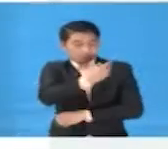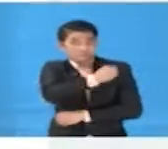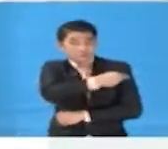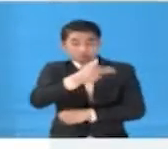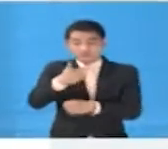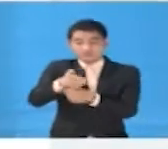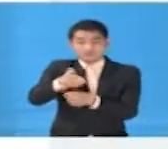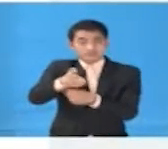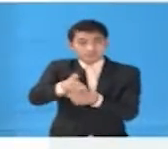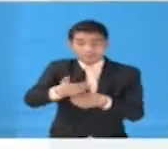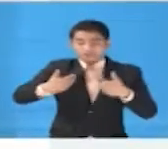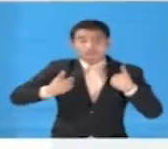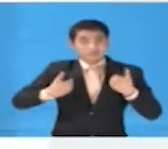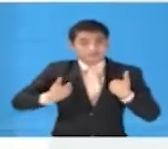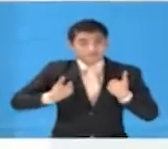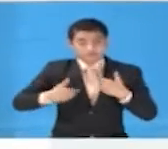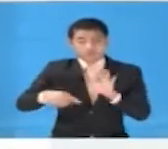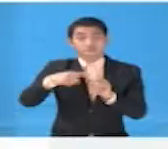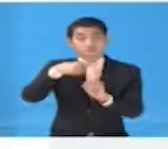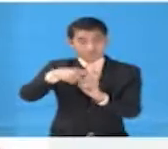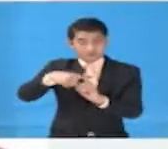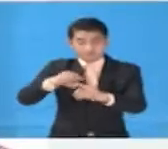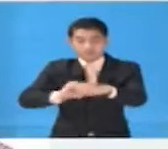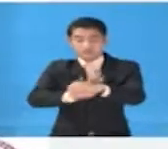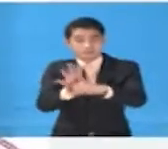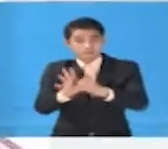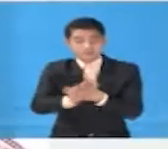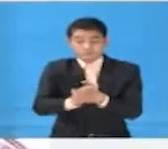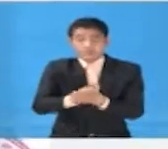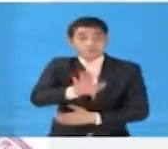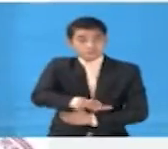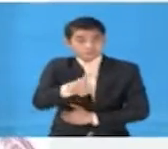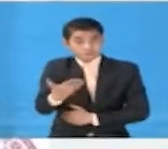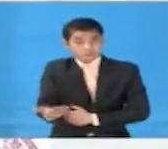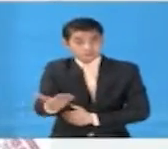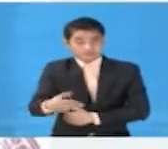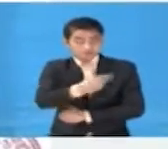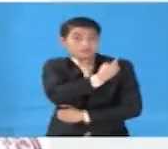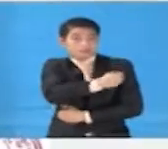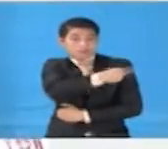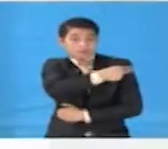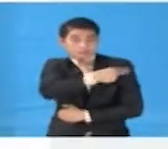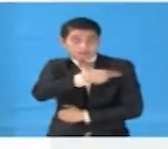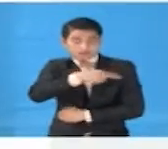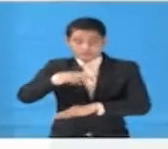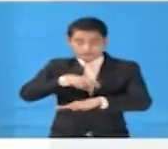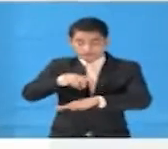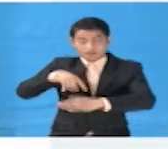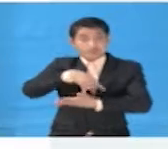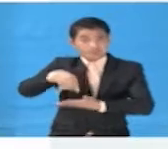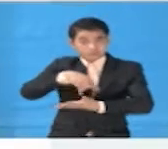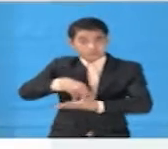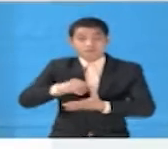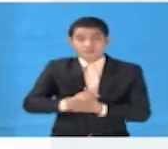ានប៉ាសទ័រកម្ពុជាគឺមានចាវិជ្ជមានវីរុសកូវីដ19ហើយបច្ចុប្បន្ននៃជំងឺត្រូវបានដាក់ឲ្យសម្រាប់ព្យាបាលនៅមណ្ឌលសុខភាព